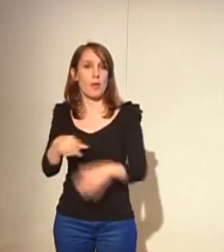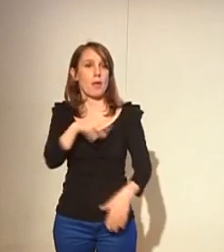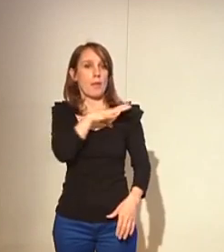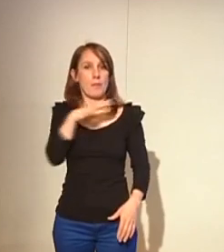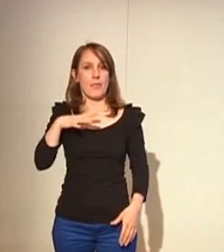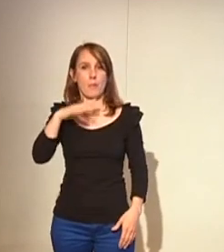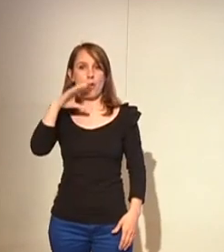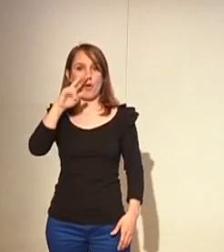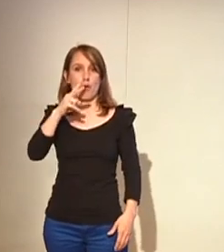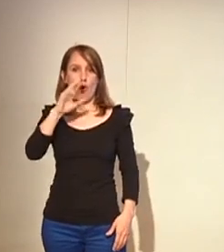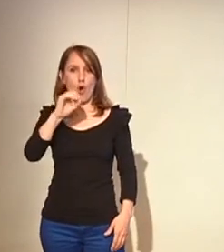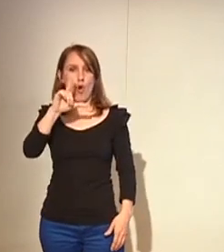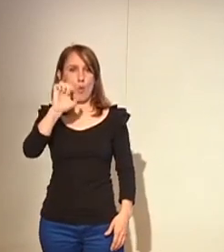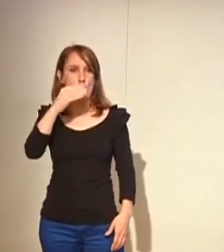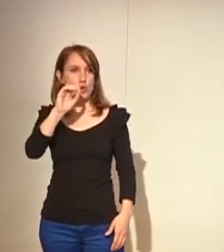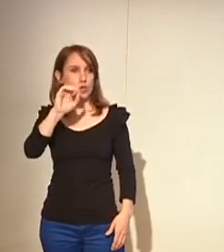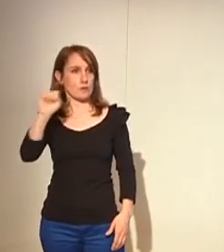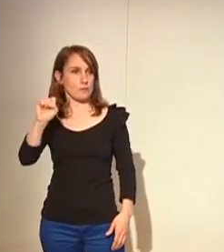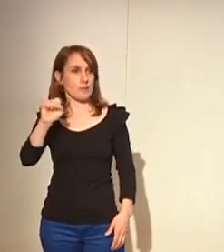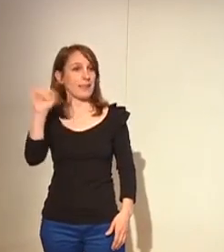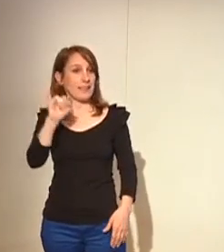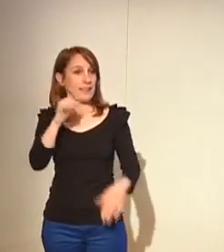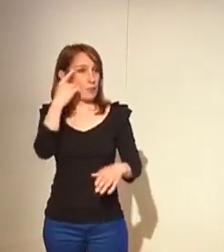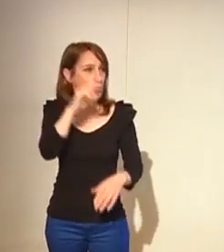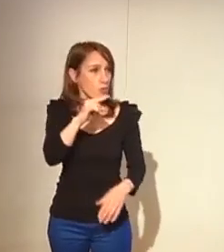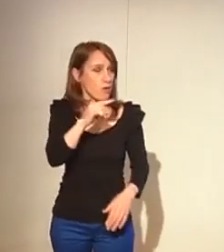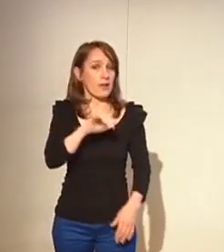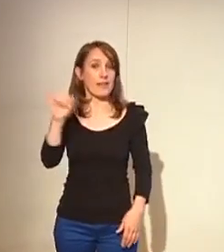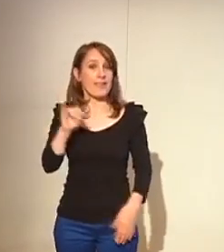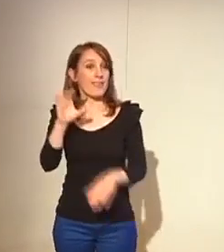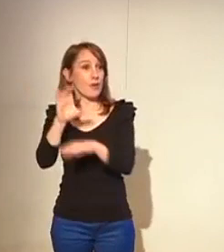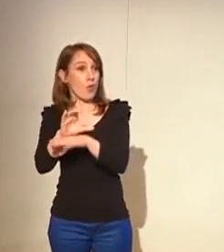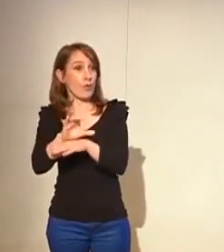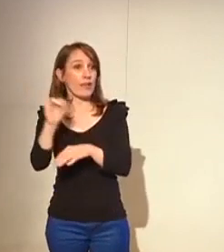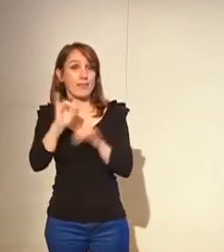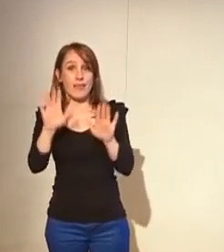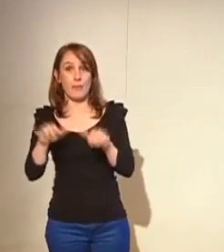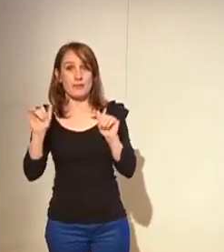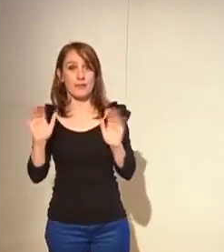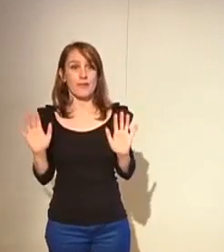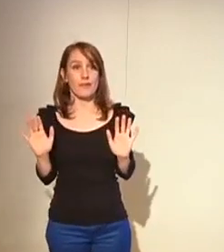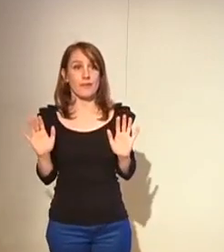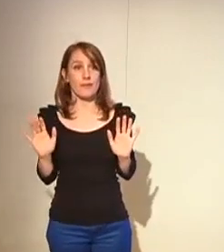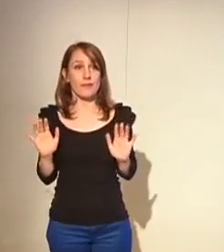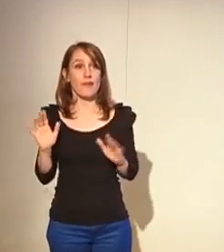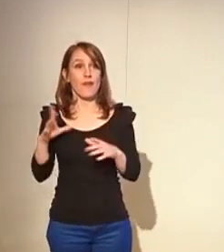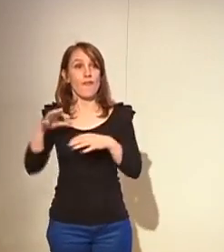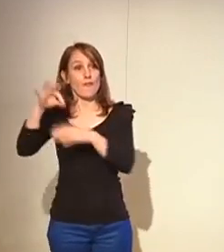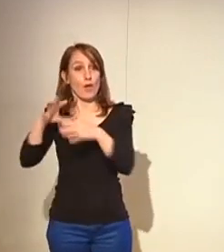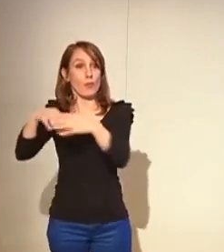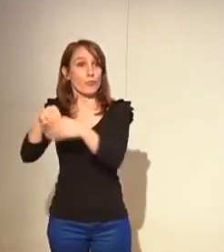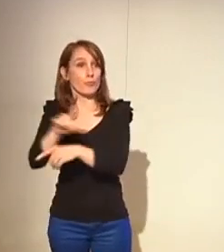HMOs qui est pour qui est contre qui s'abstient qui ne prend pas part